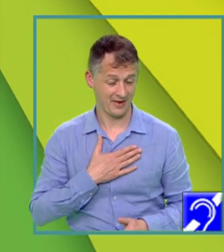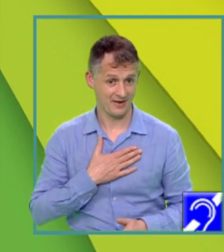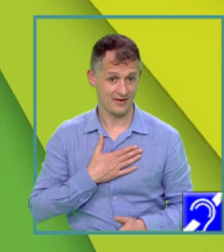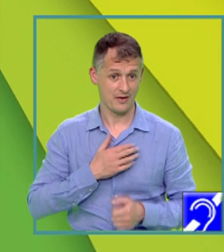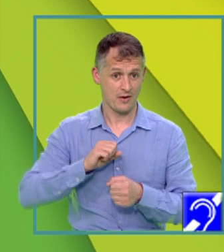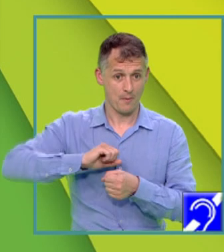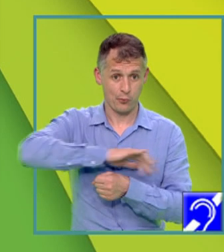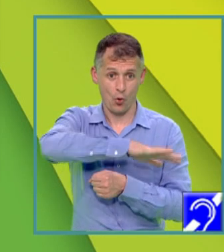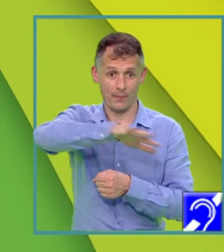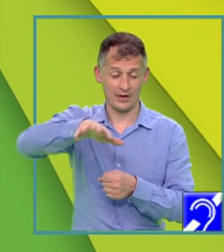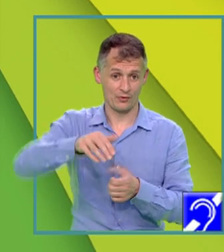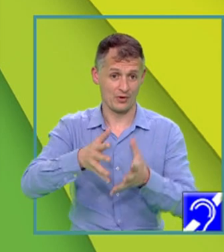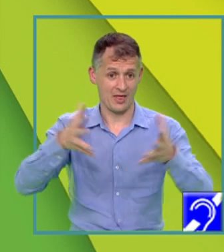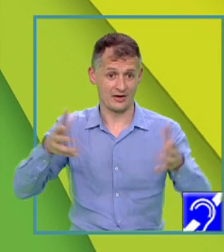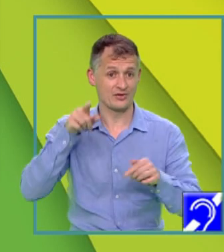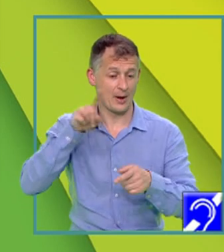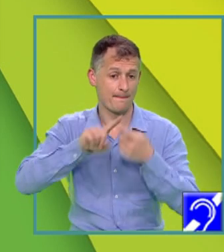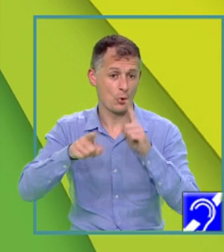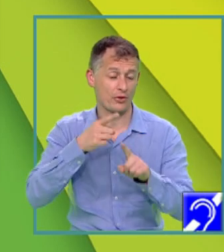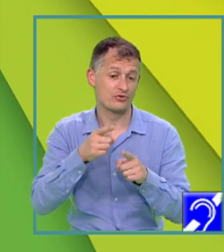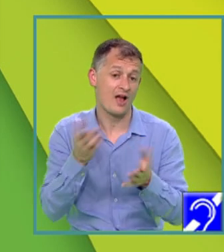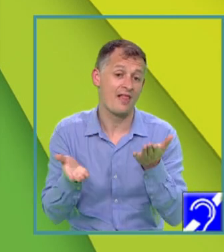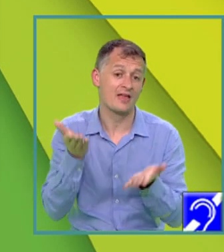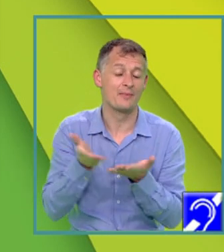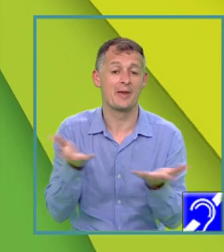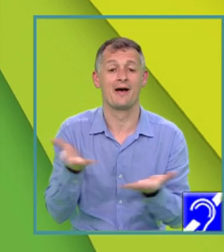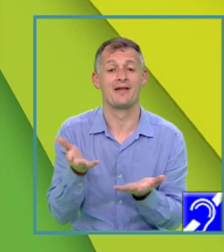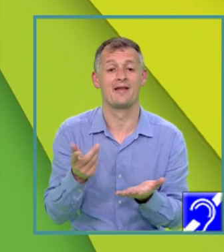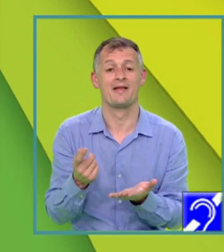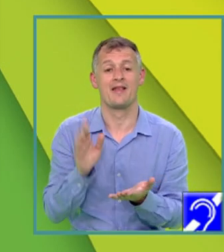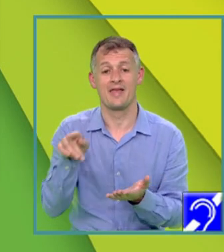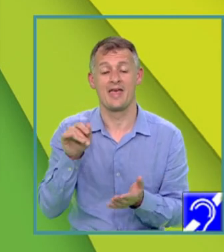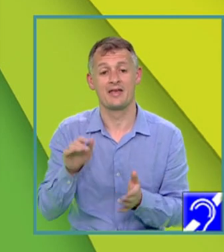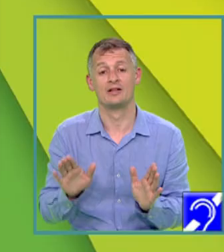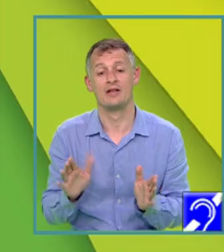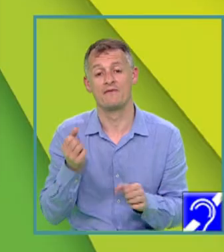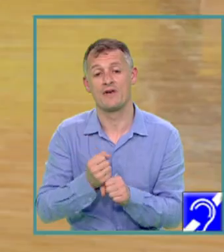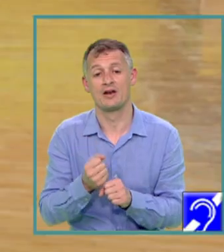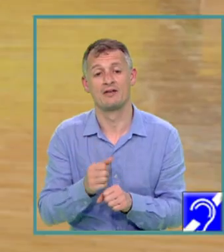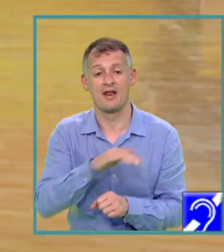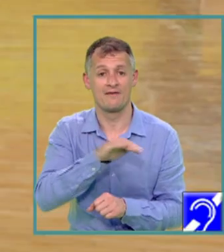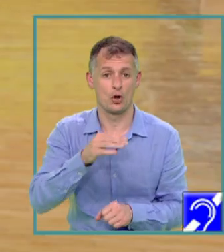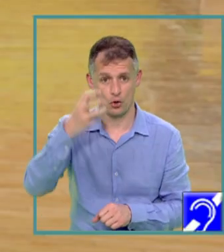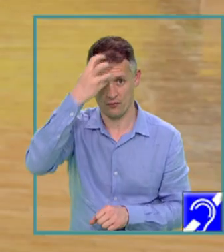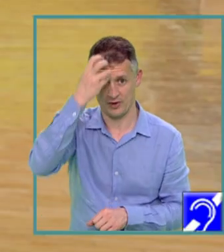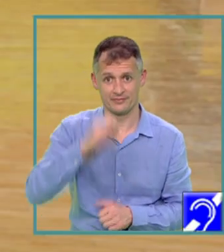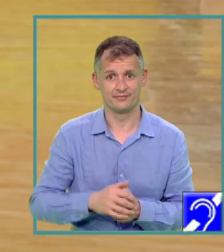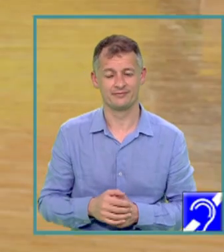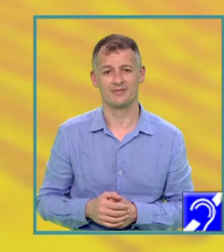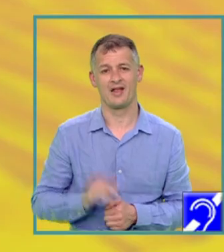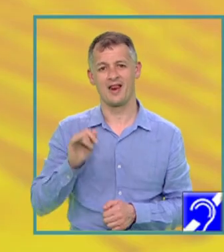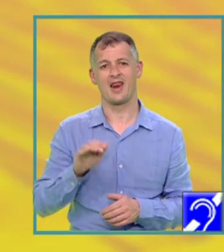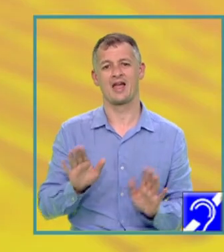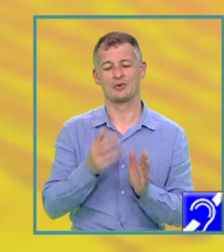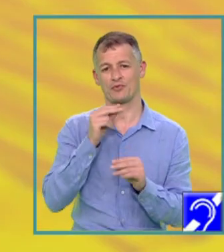larg, acele politici alternative pe care le-ar iniția la nivelul guvernului. Iată că vorbeam la început